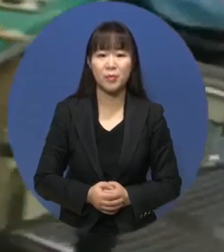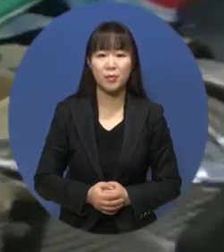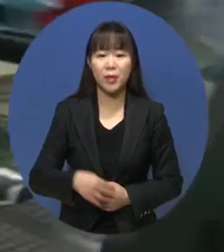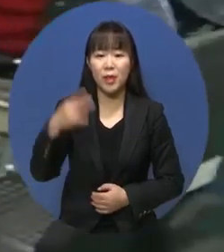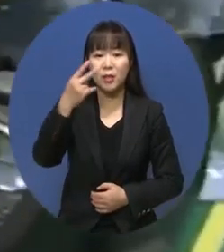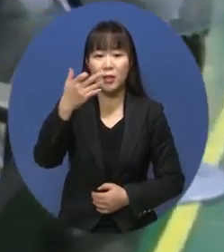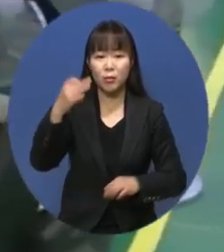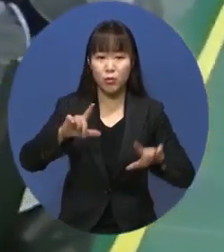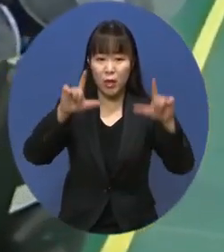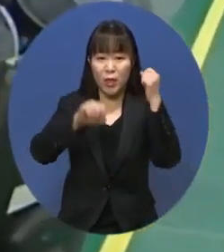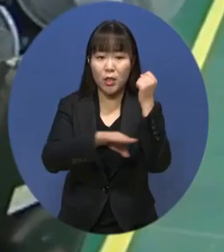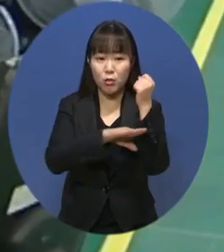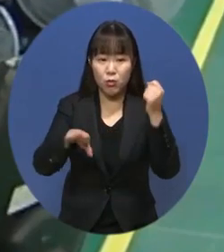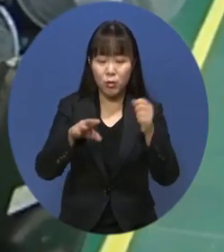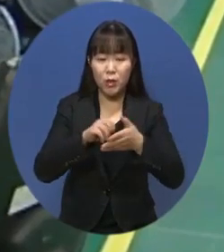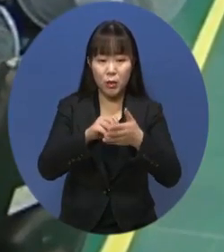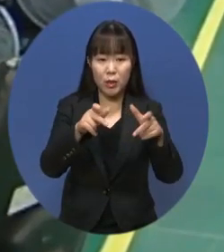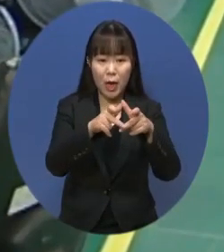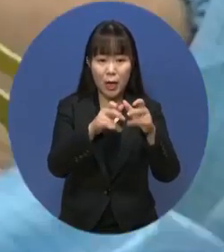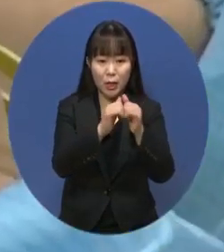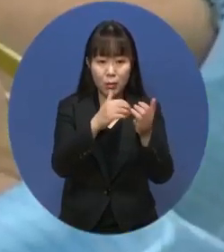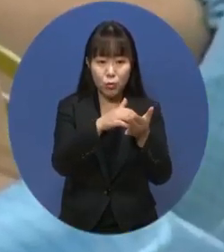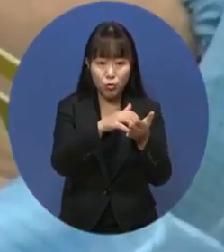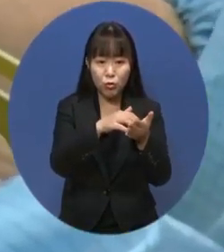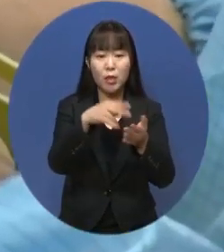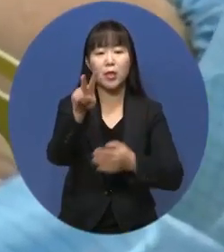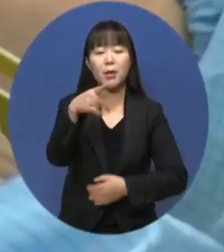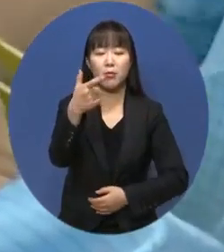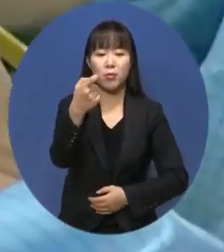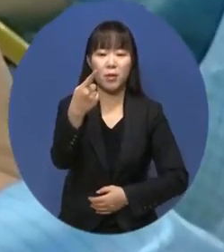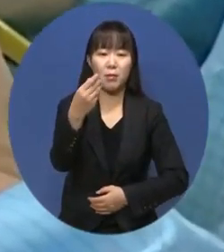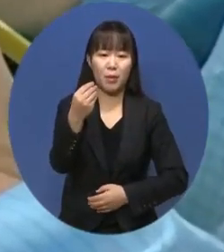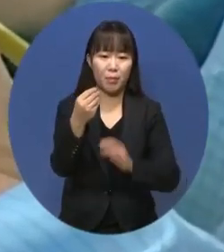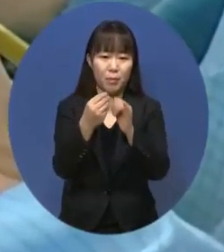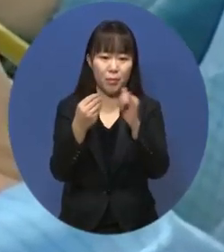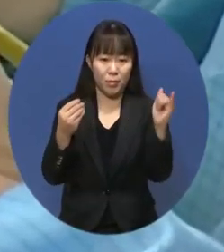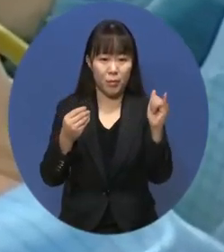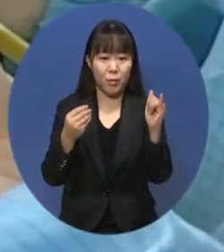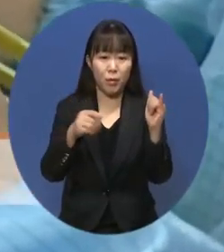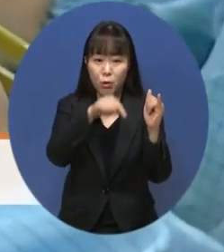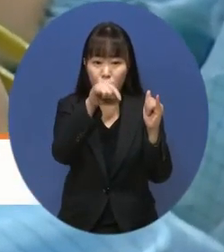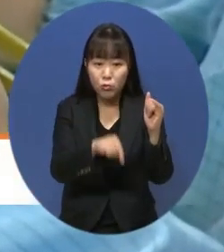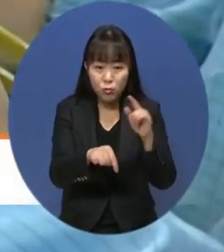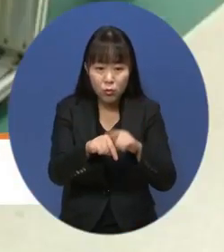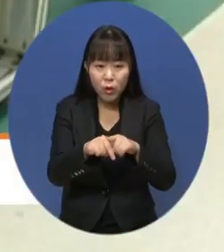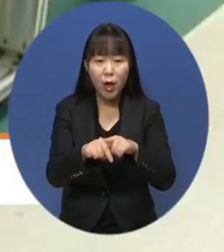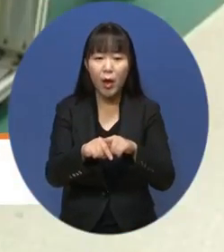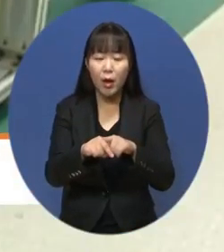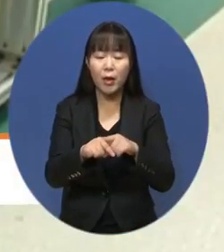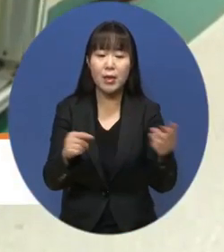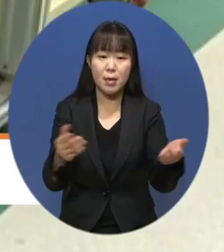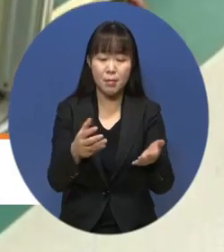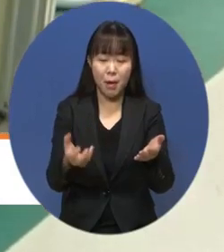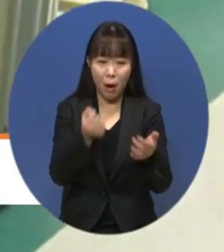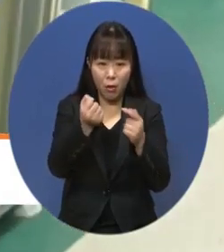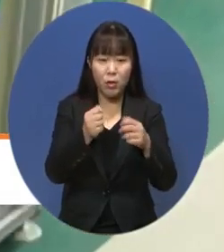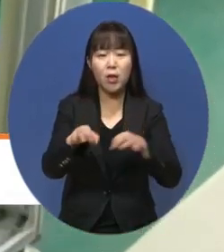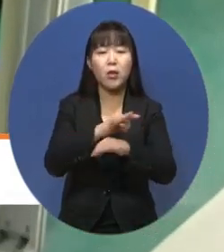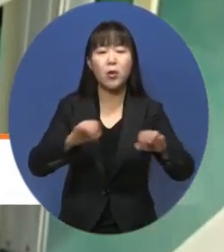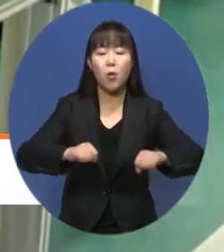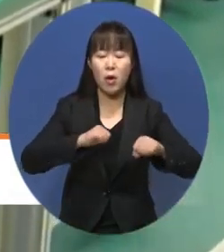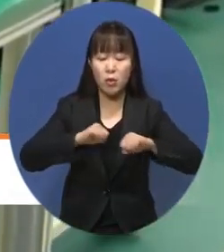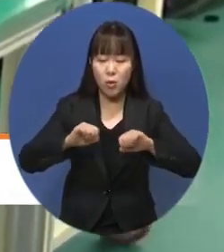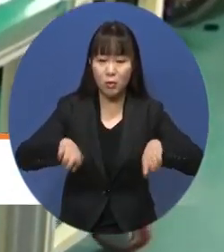2019년 기존 등록 장애인 고수는 261 맞냐며 이들 좀 경제활동에 참가하는 장애 인구는